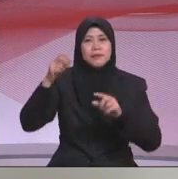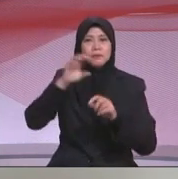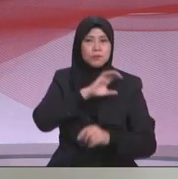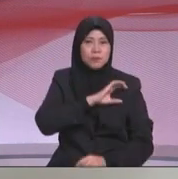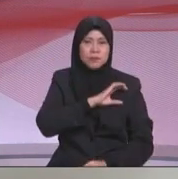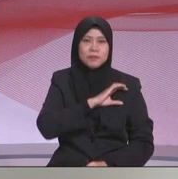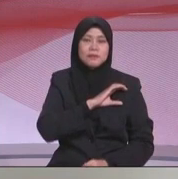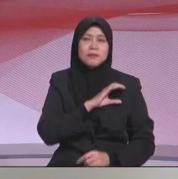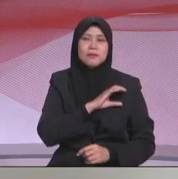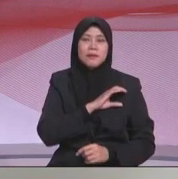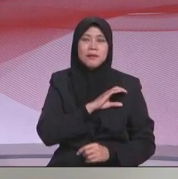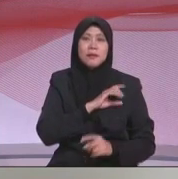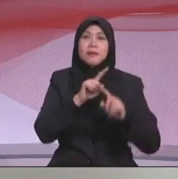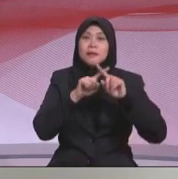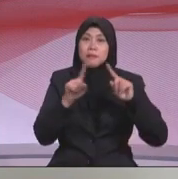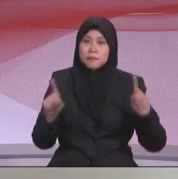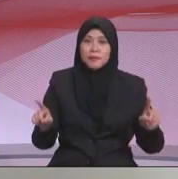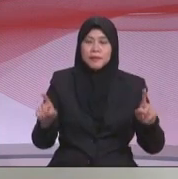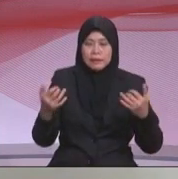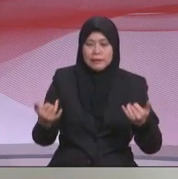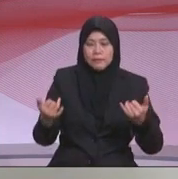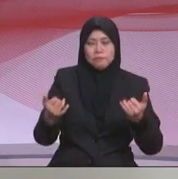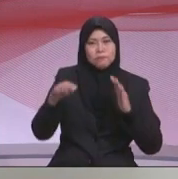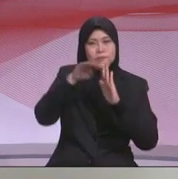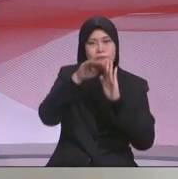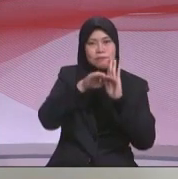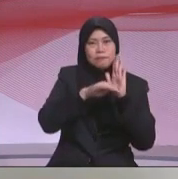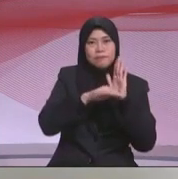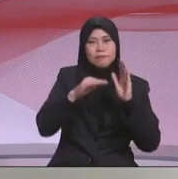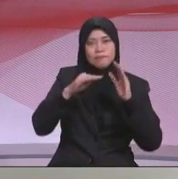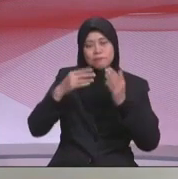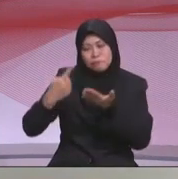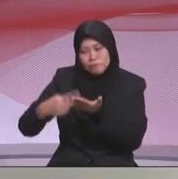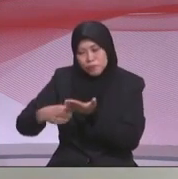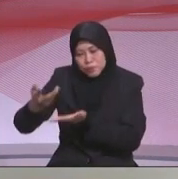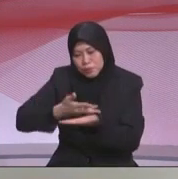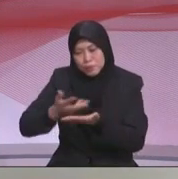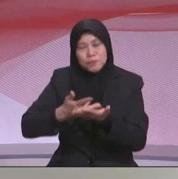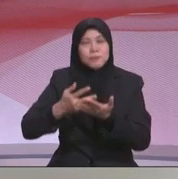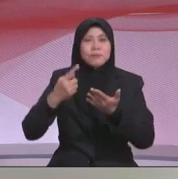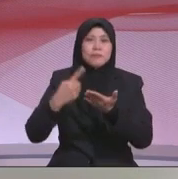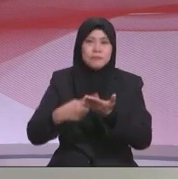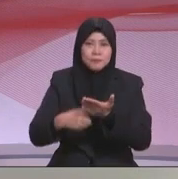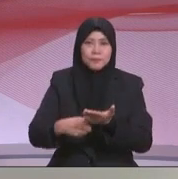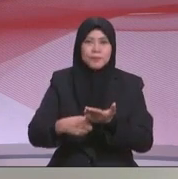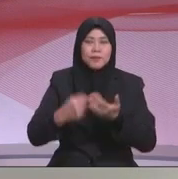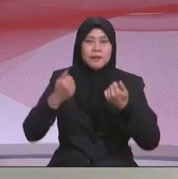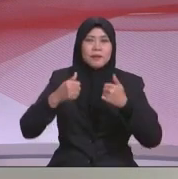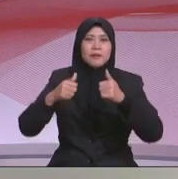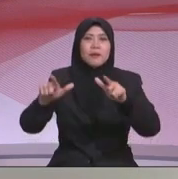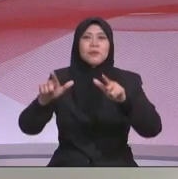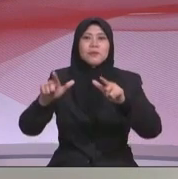PDRM. Oleh itu, dengan kelonggaran yang dipersetujui dengan Kerajaan Sabah,